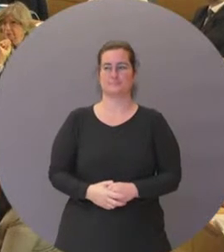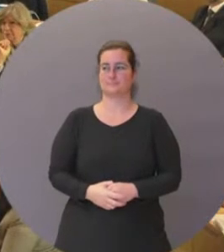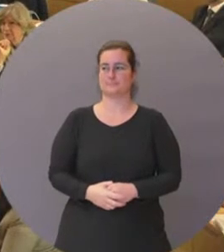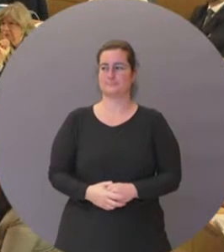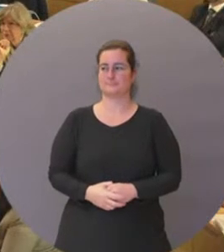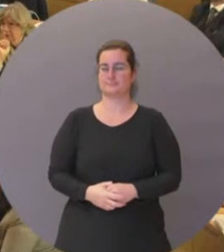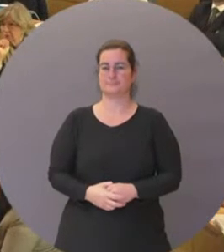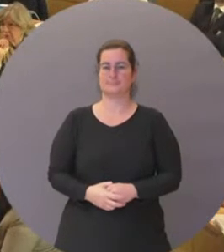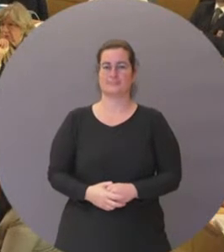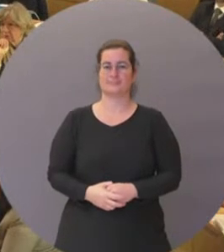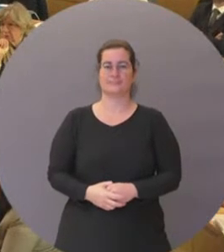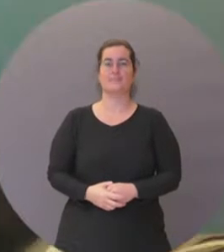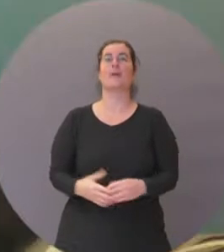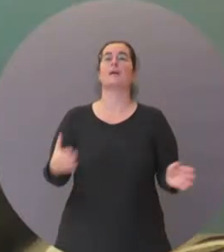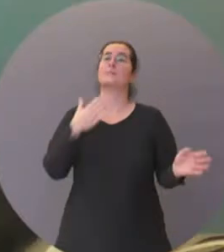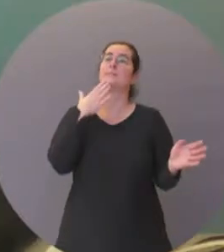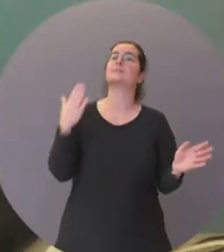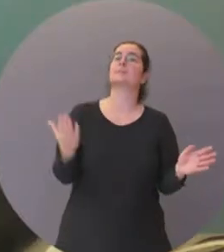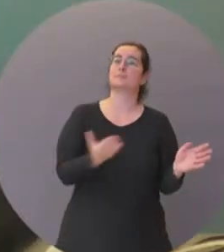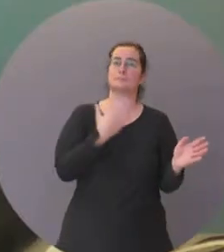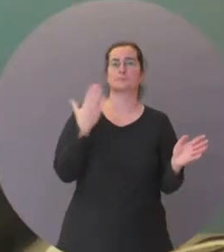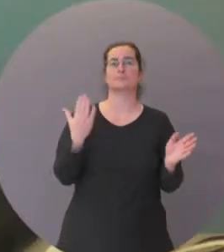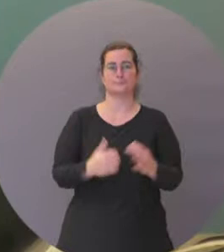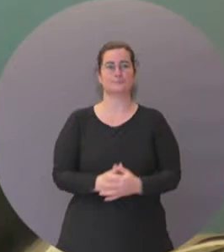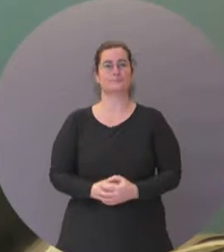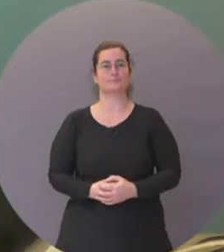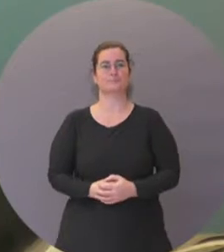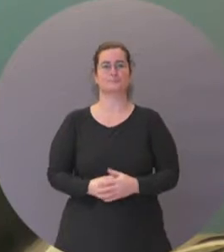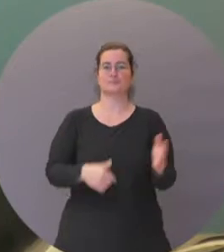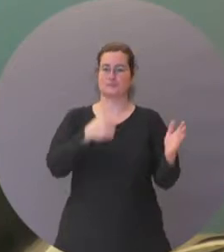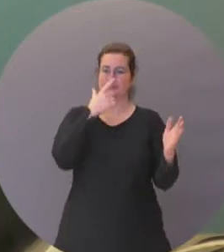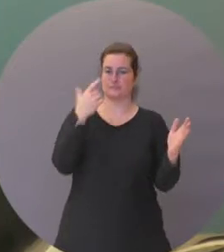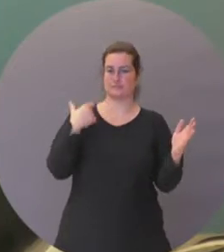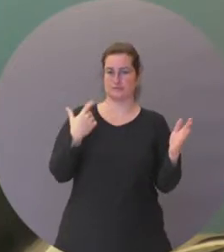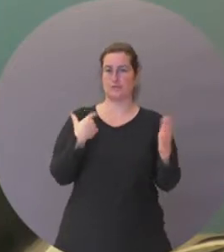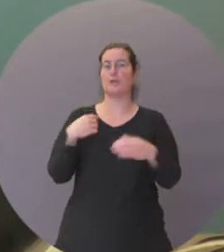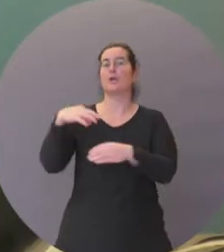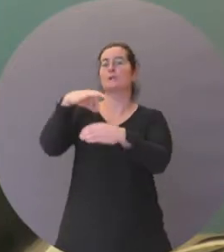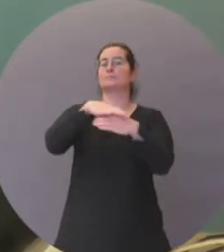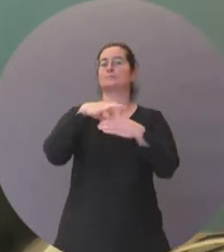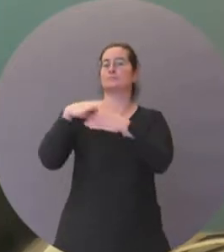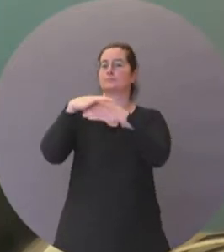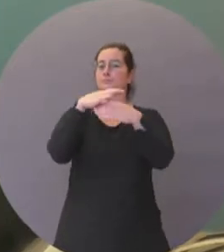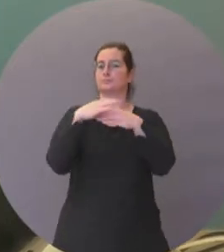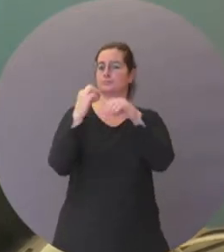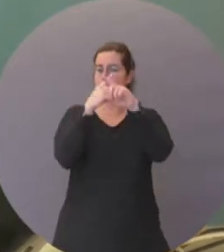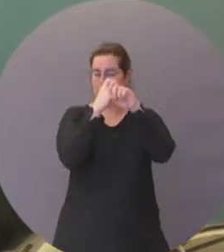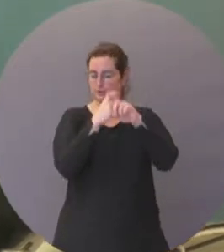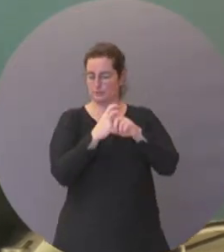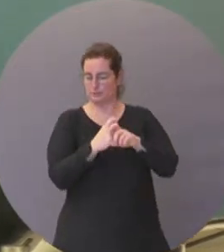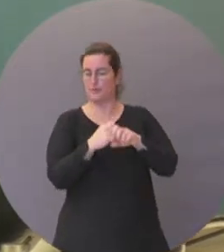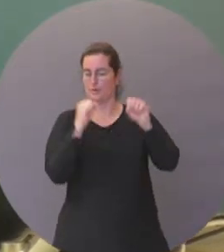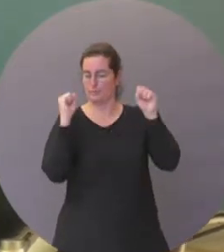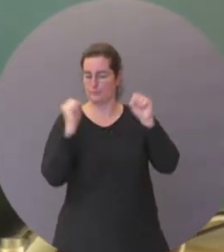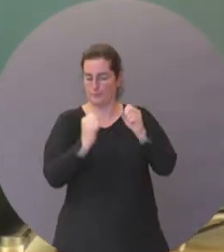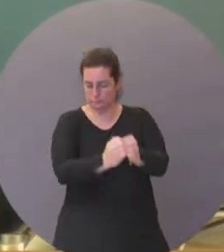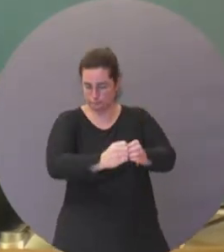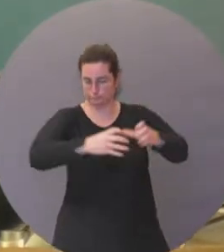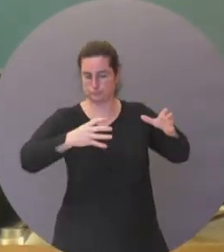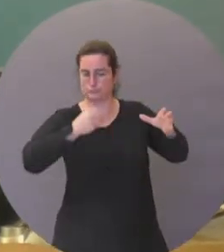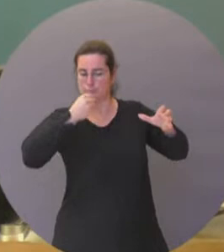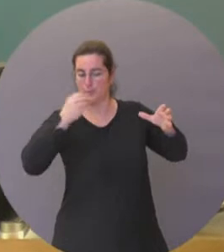merci beaucoup au stade que le Corum est atteint et que notre assemblée pourra valablement